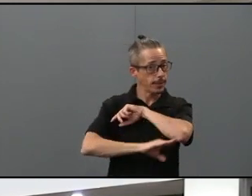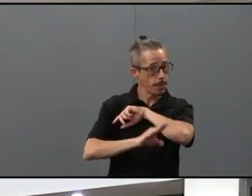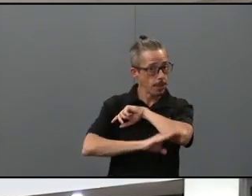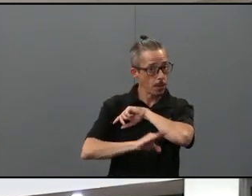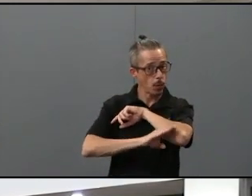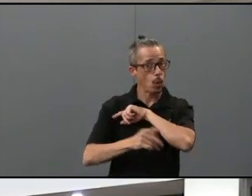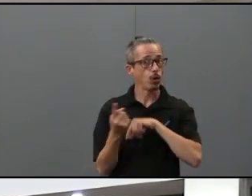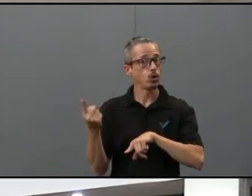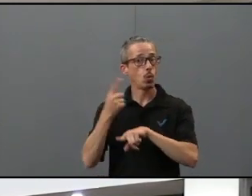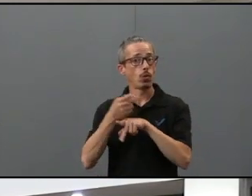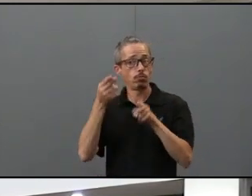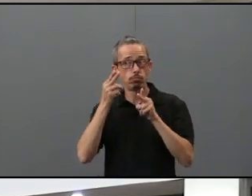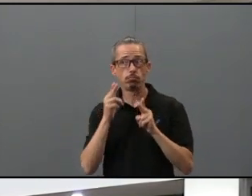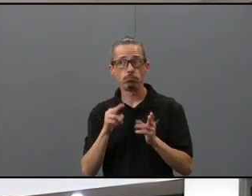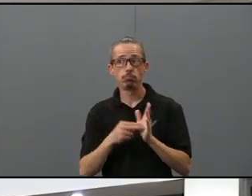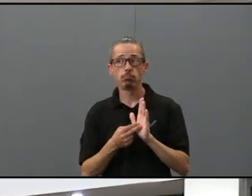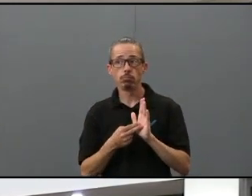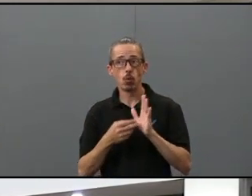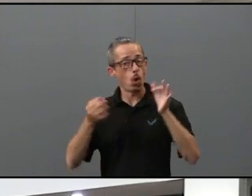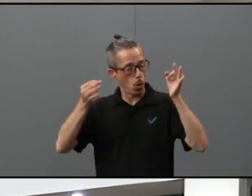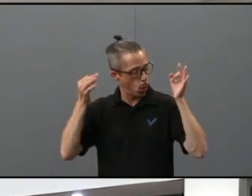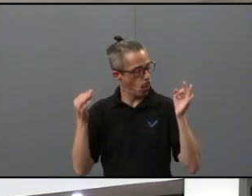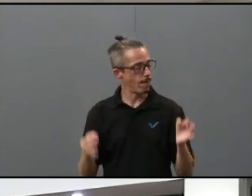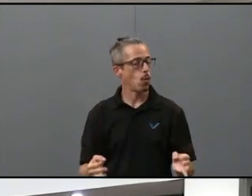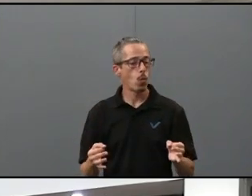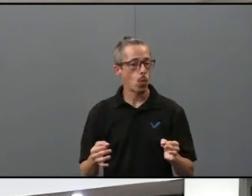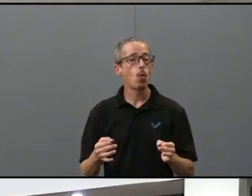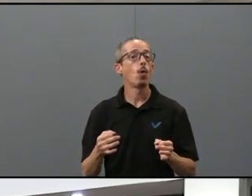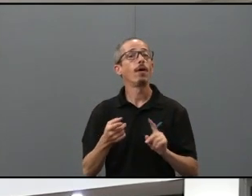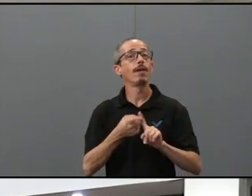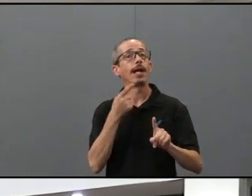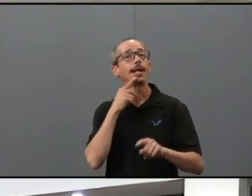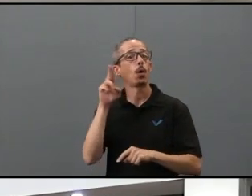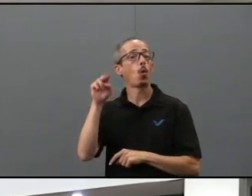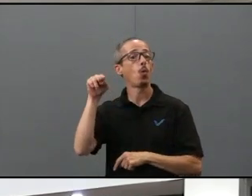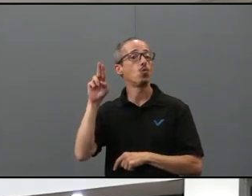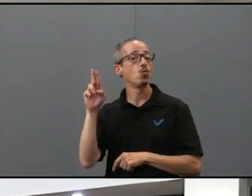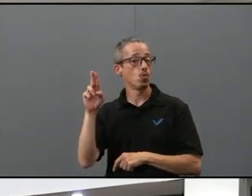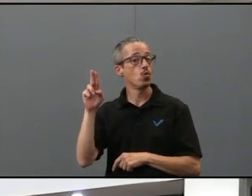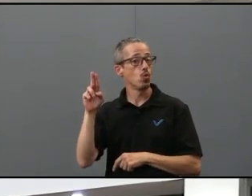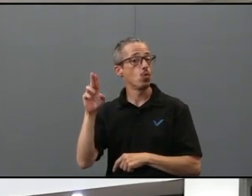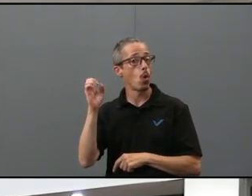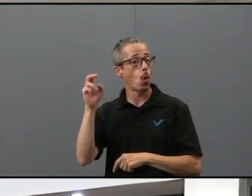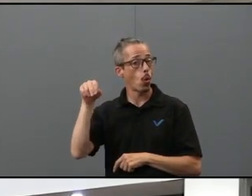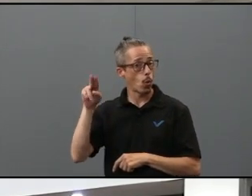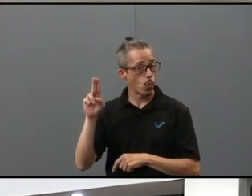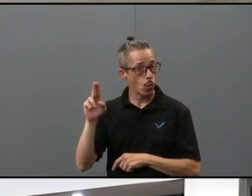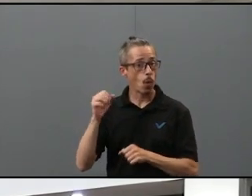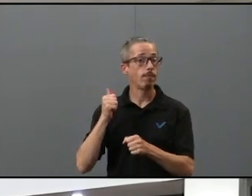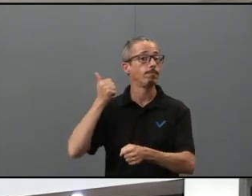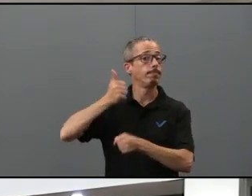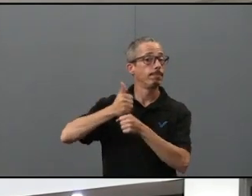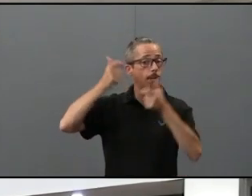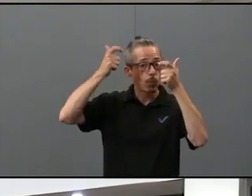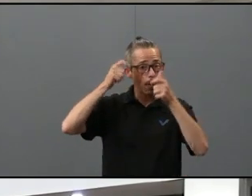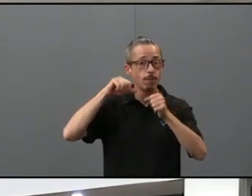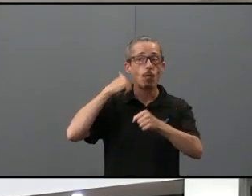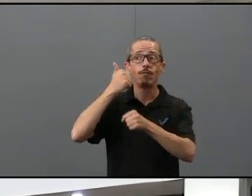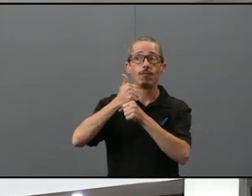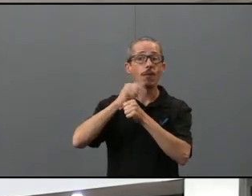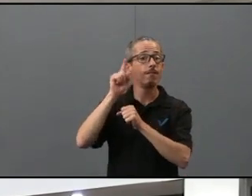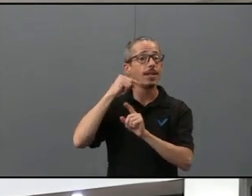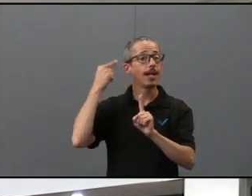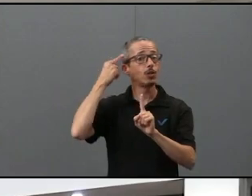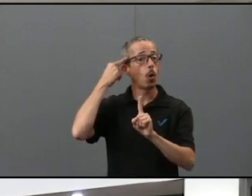qui a été euh officialisée par l'ONU euh de concer avec la Fédération mondiale